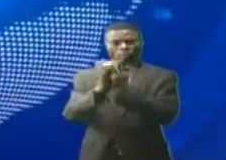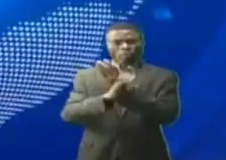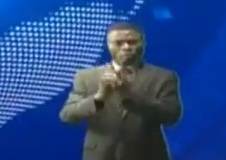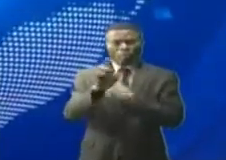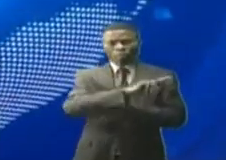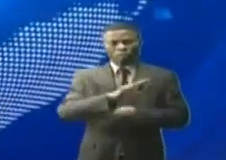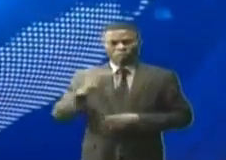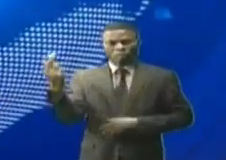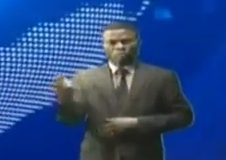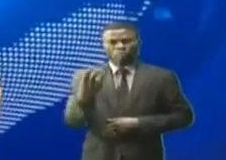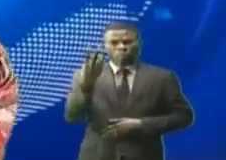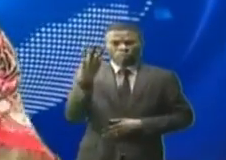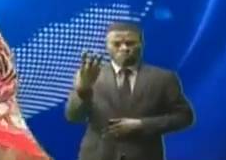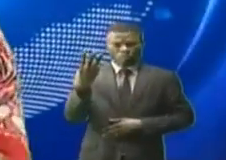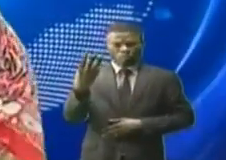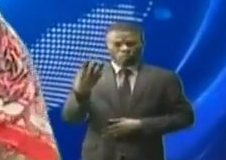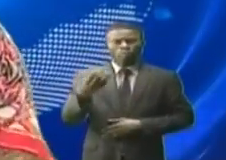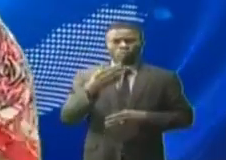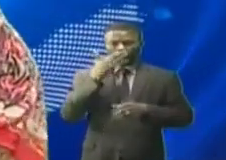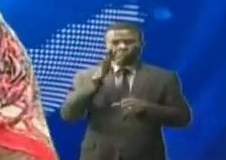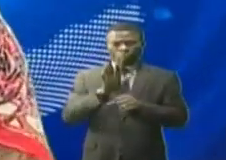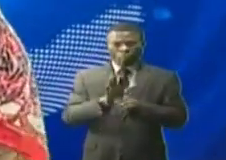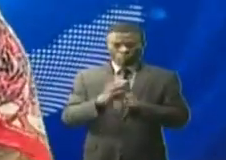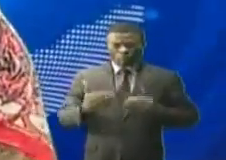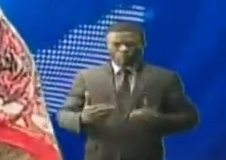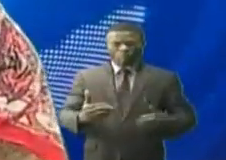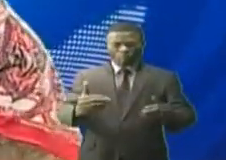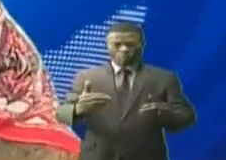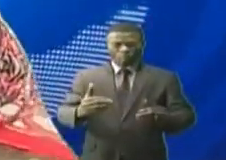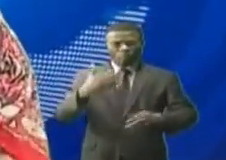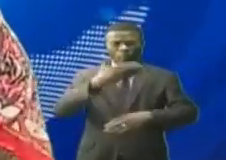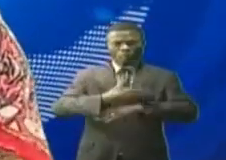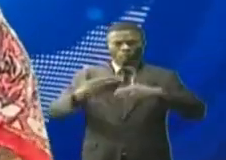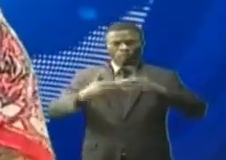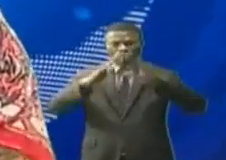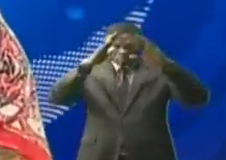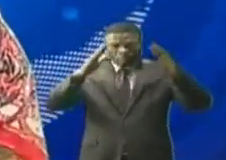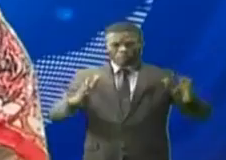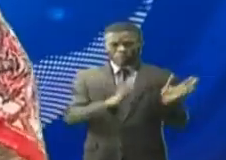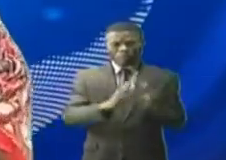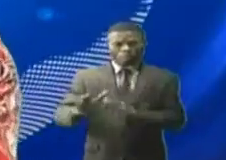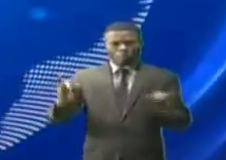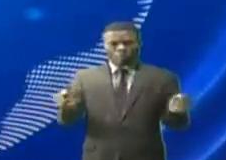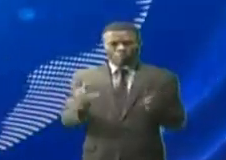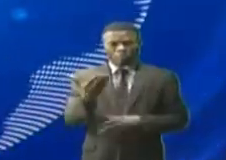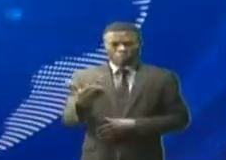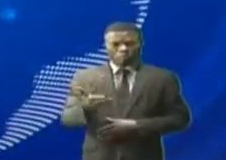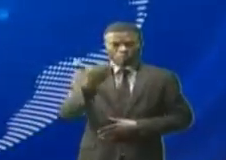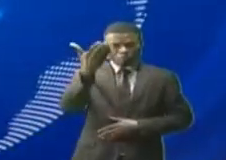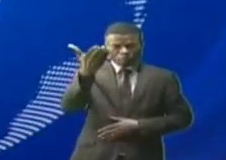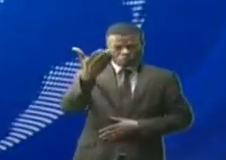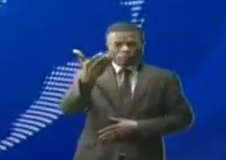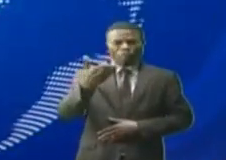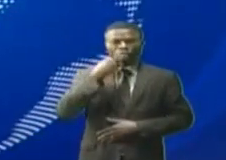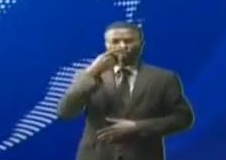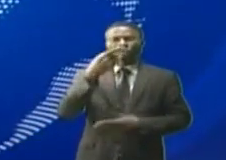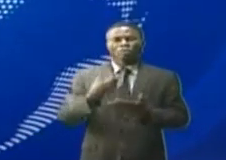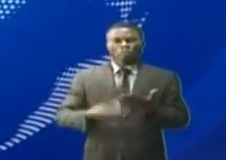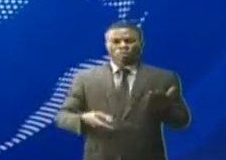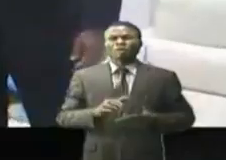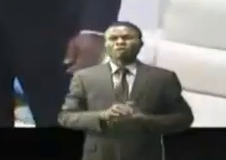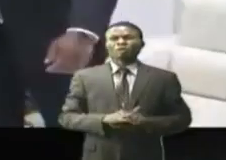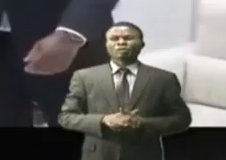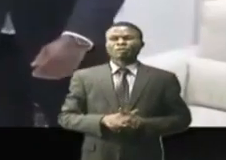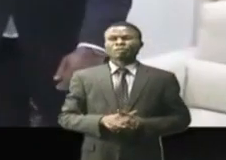2023. Question de les assurer de l'achèvement des infrastructures prévues pour ces Jeux. Patty Tondwangu nous en dit plus.